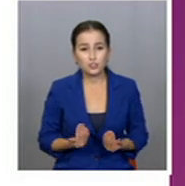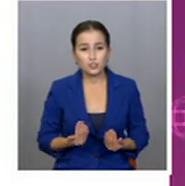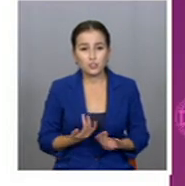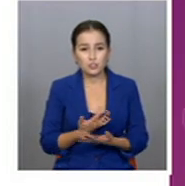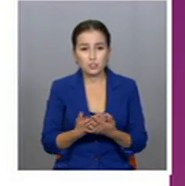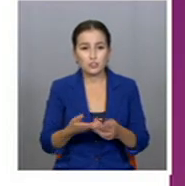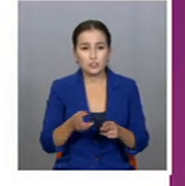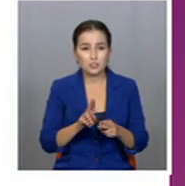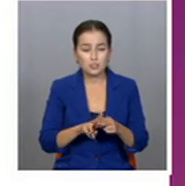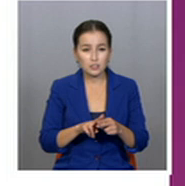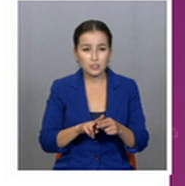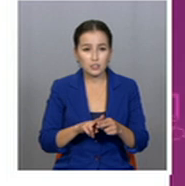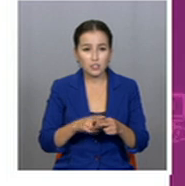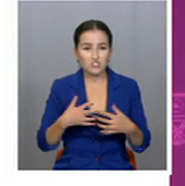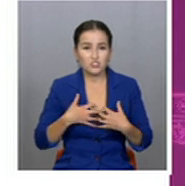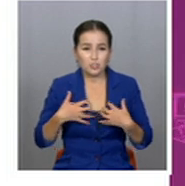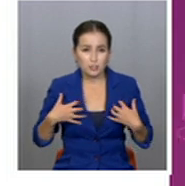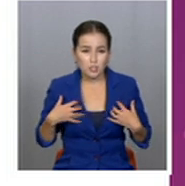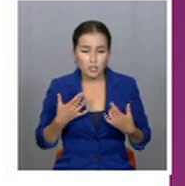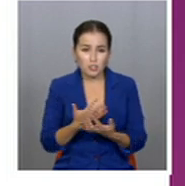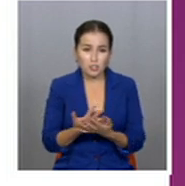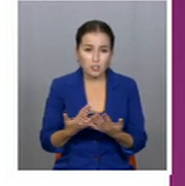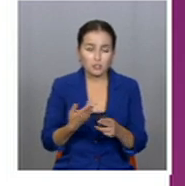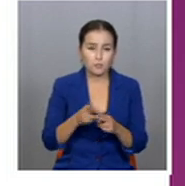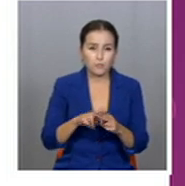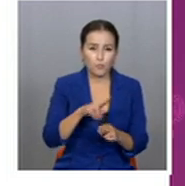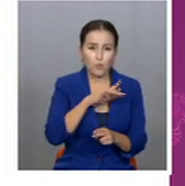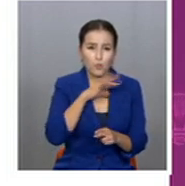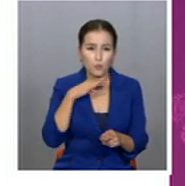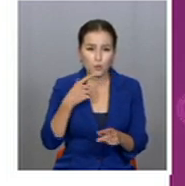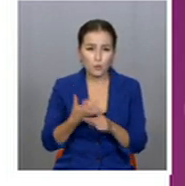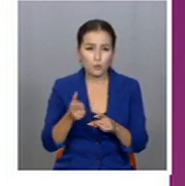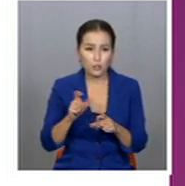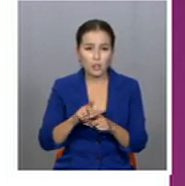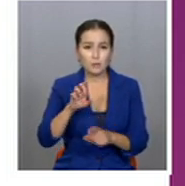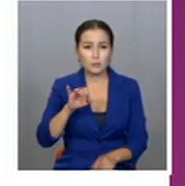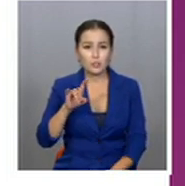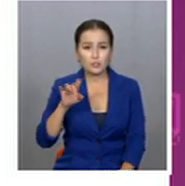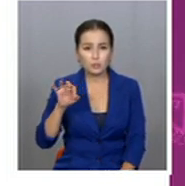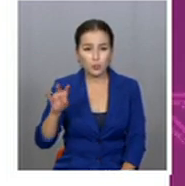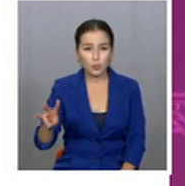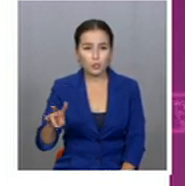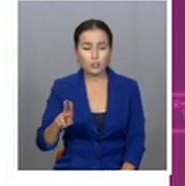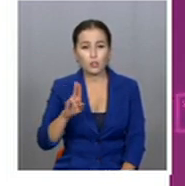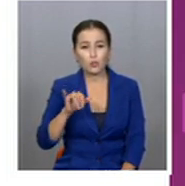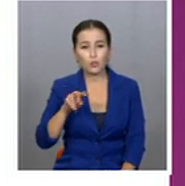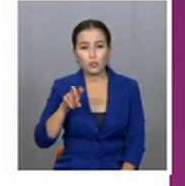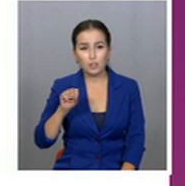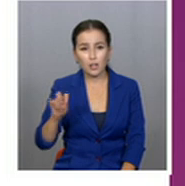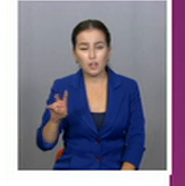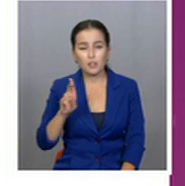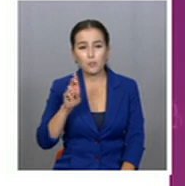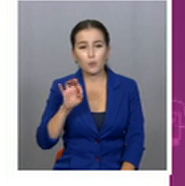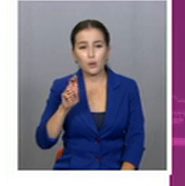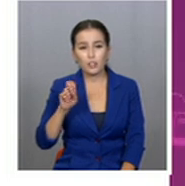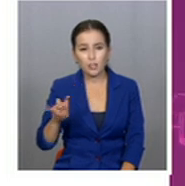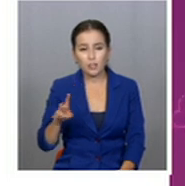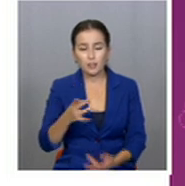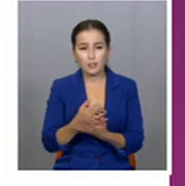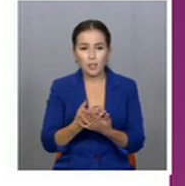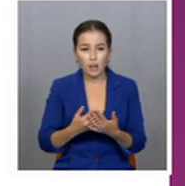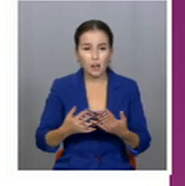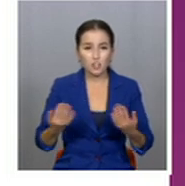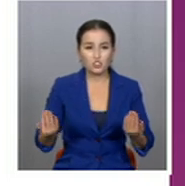жайылатын жануарлардың көптігі, яғни бизон, құлан, бөкен сияқты